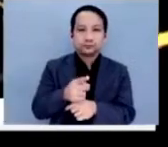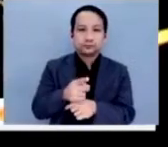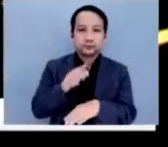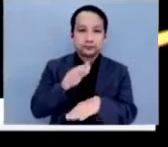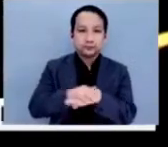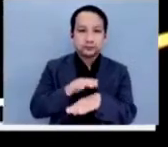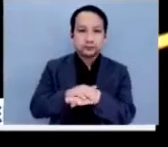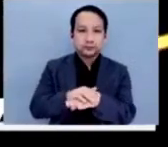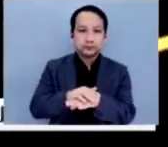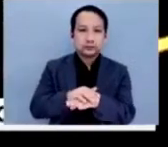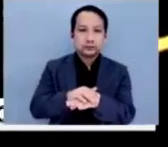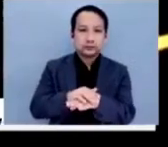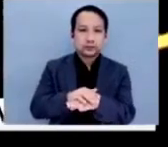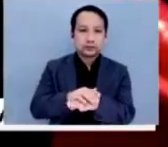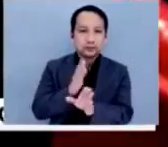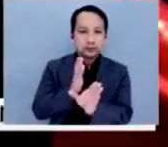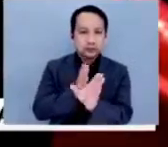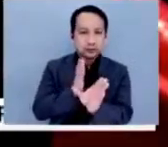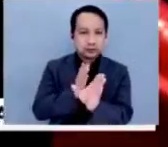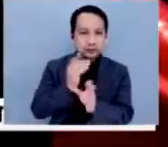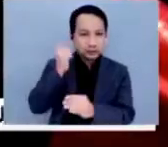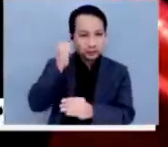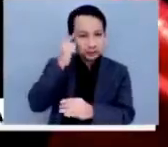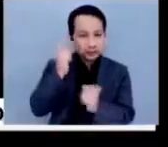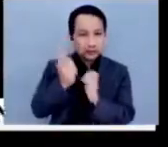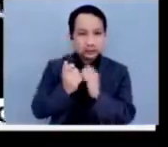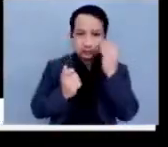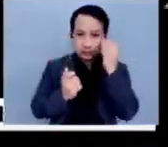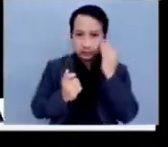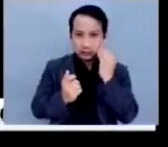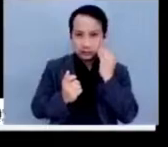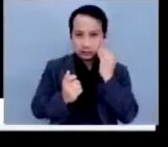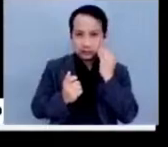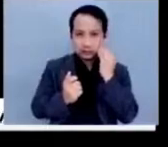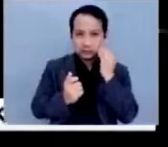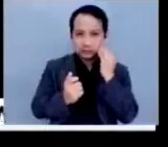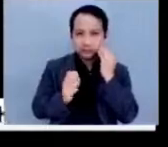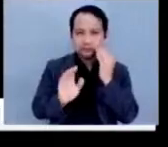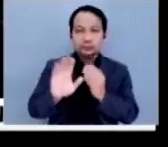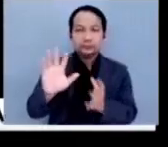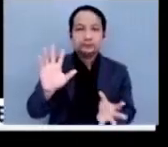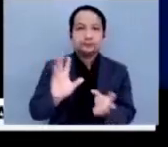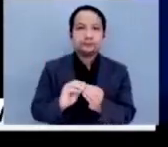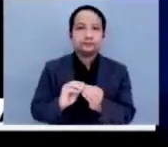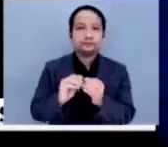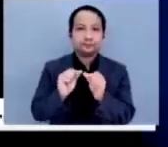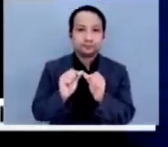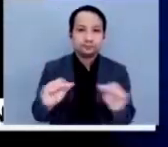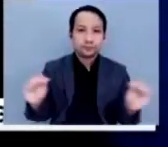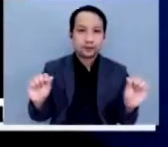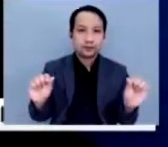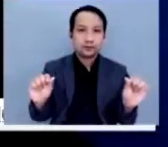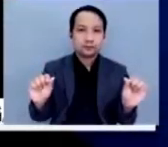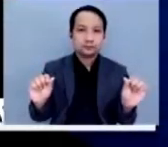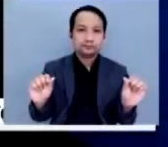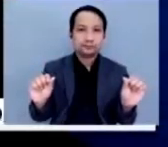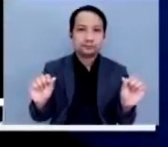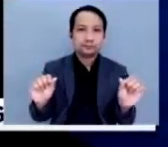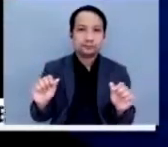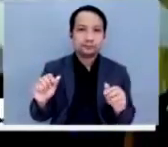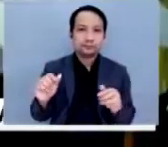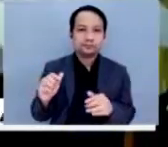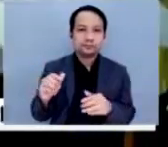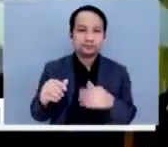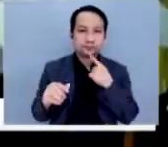ng psychological incapacity na isa ding ground para sa annulment o pagpapawalang bisa ng kasal.